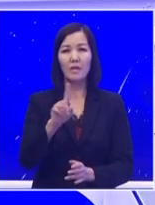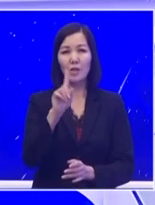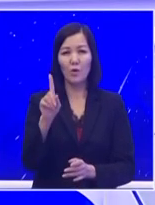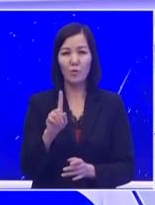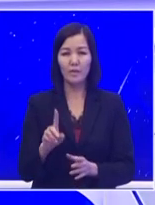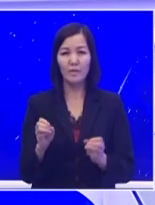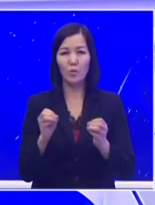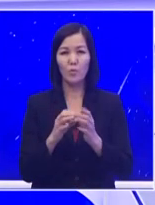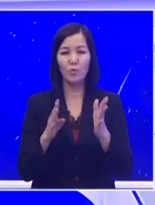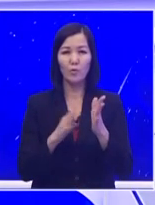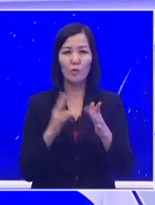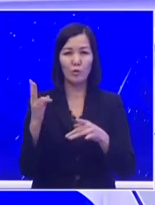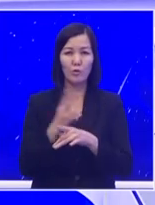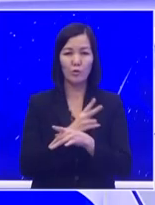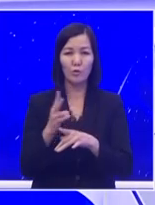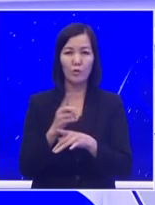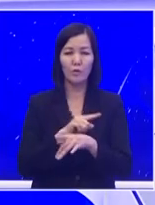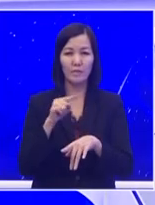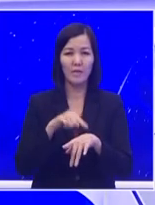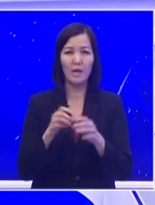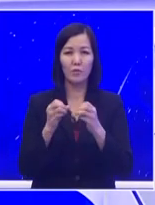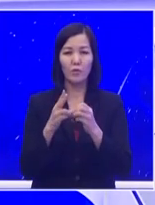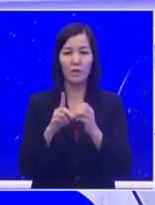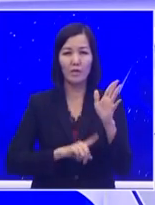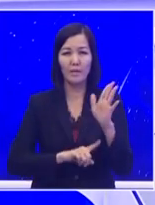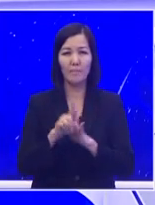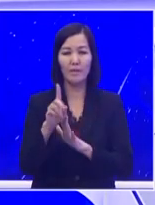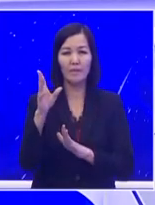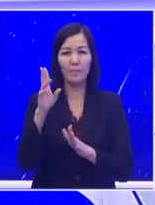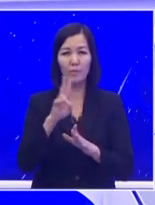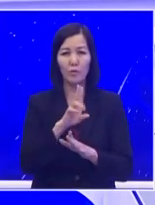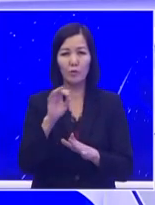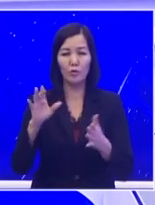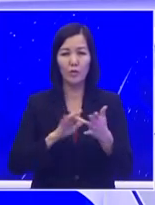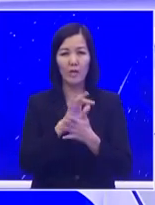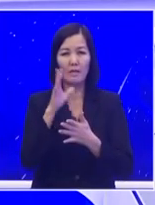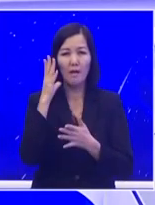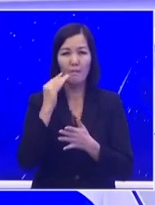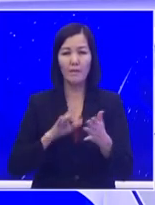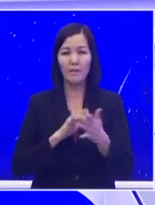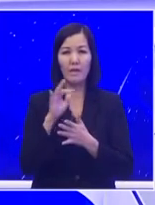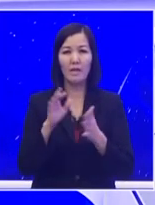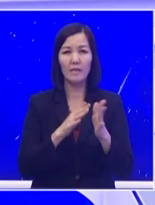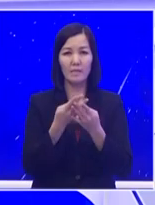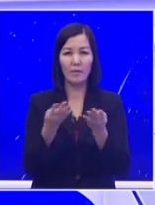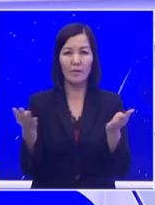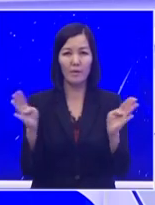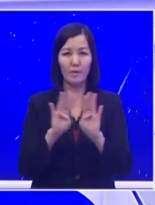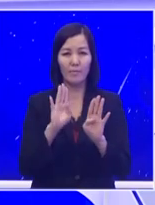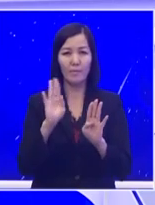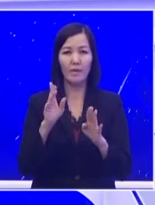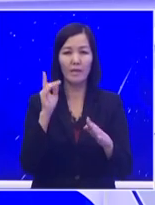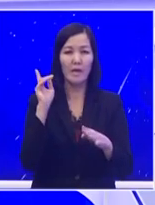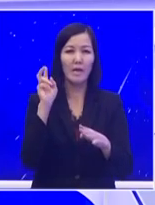Наурыздың 19-ы түнгі сағат 12:00-ден бастап Нұр-Сұлтан мен Алматы қаласына карантин режимі енгізіледі. Қос мегаполиске кіріп